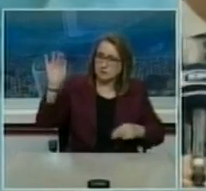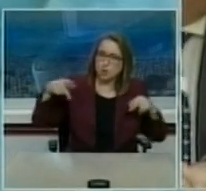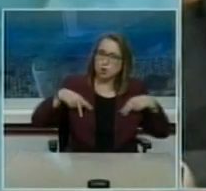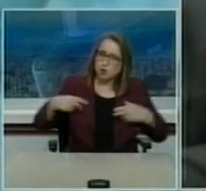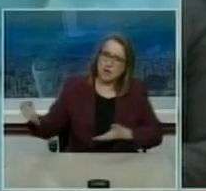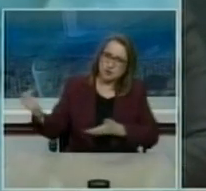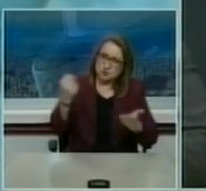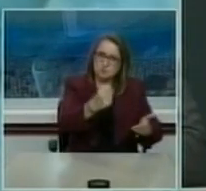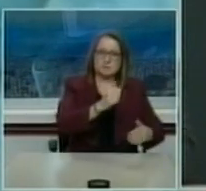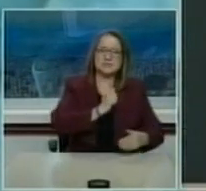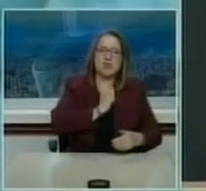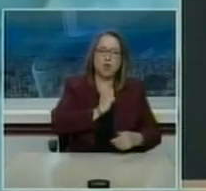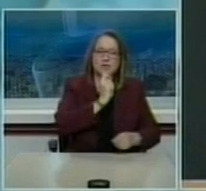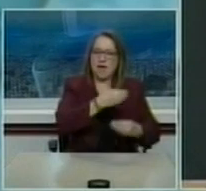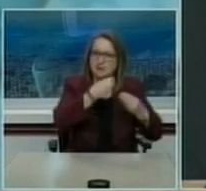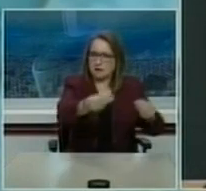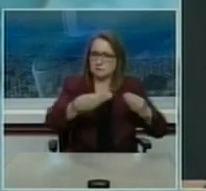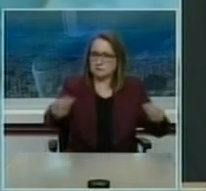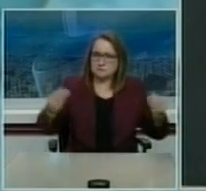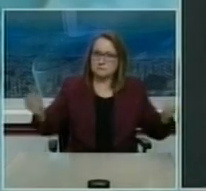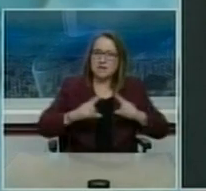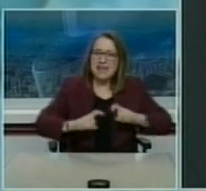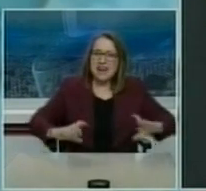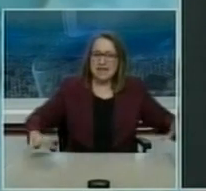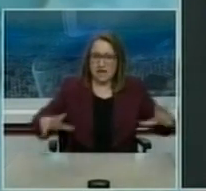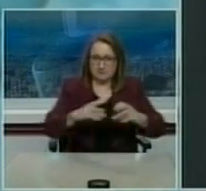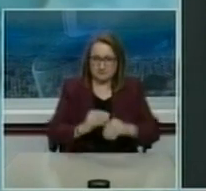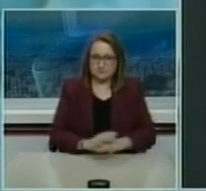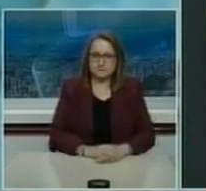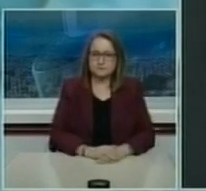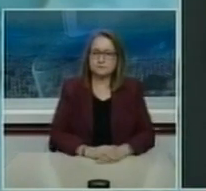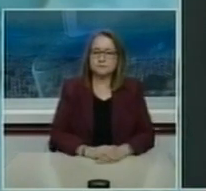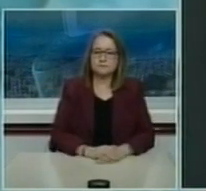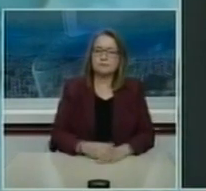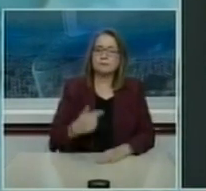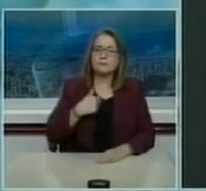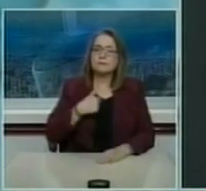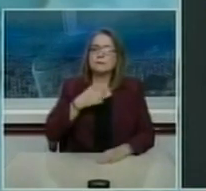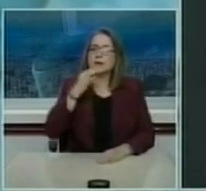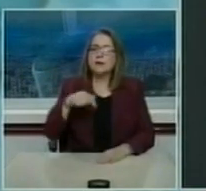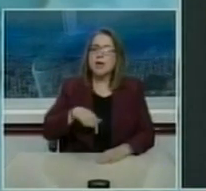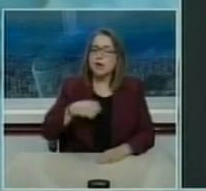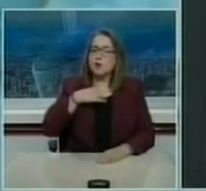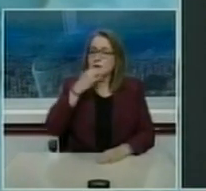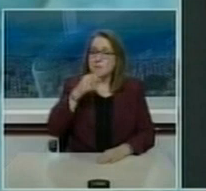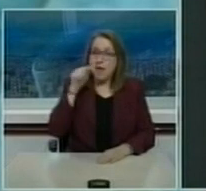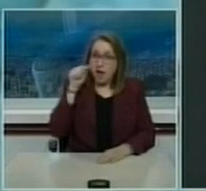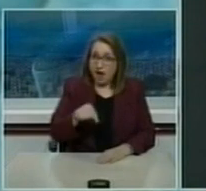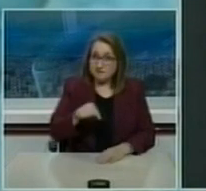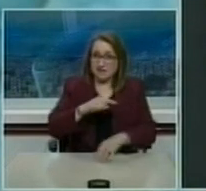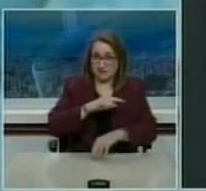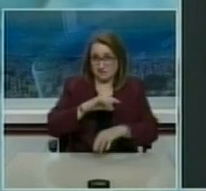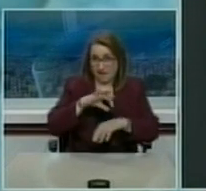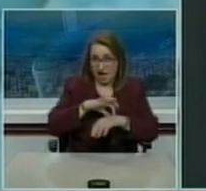Είπα νομίζω και στο λόγο που και στα αυτά που ακολούθησαν τις ανακοινώσεις των περιστατικών στη χώρα μας, ότι είναι μια νόσος η οποία μπορεί να